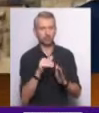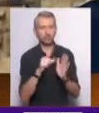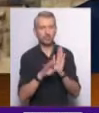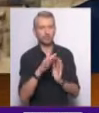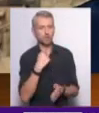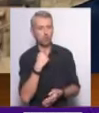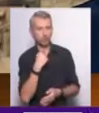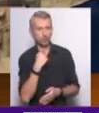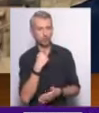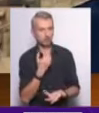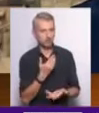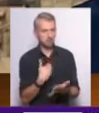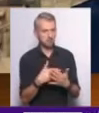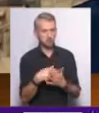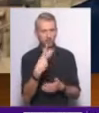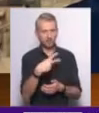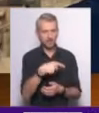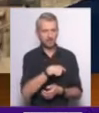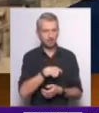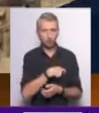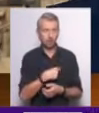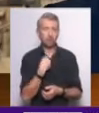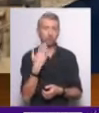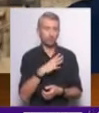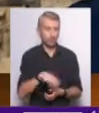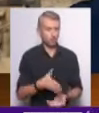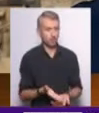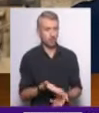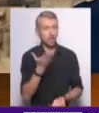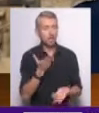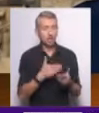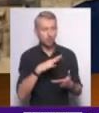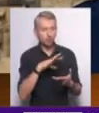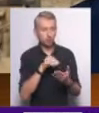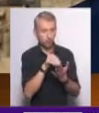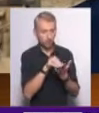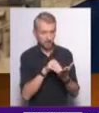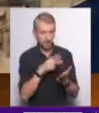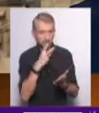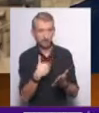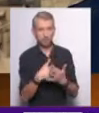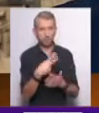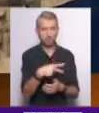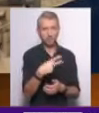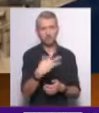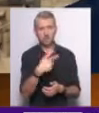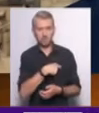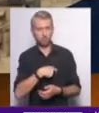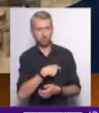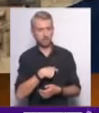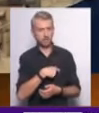64 голоси. Тобто близько 20 депутатів не проголосувало. Якщо по статистиці дивитися, близько 20-25